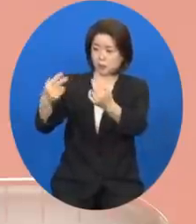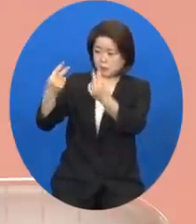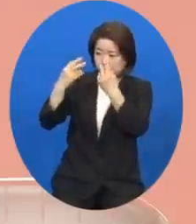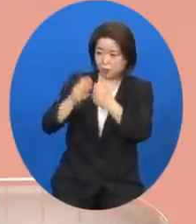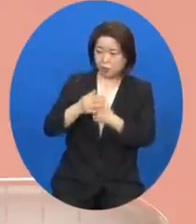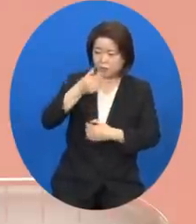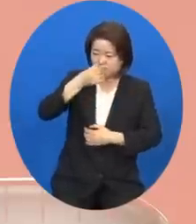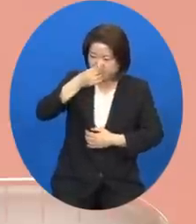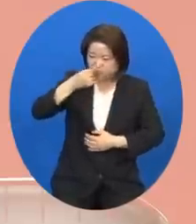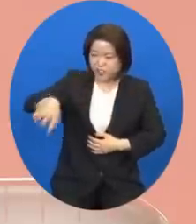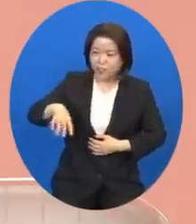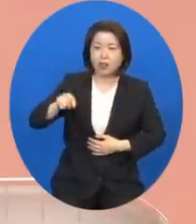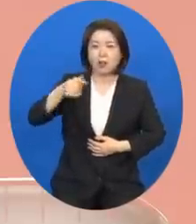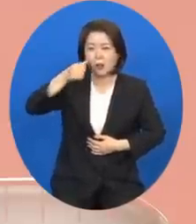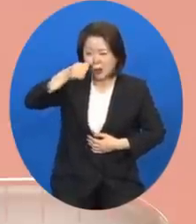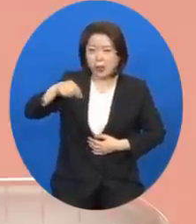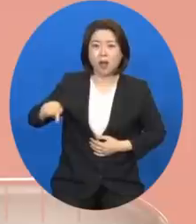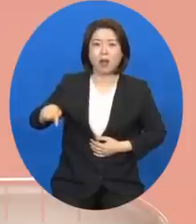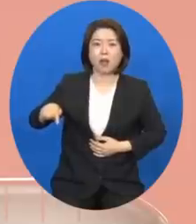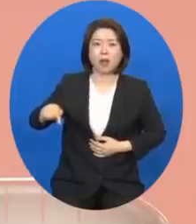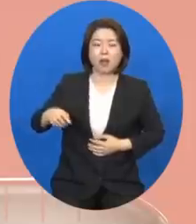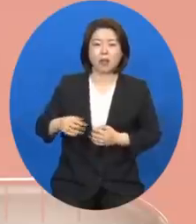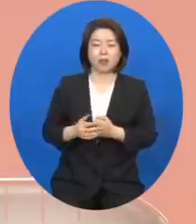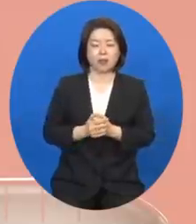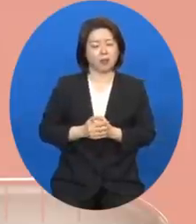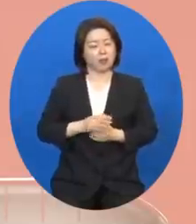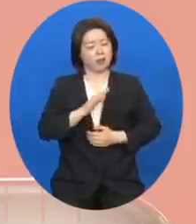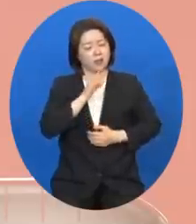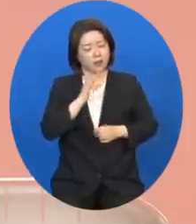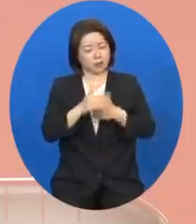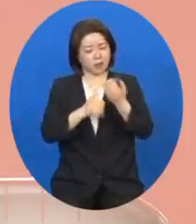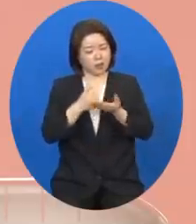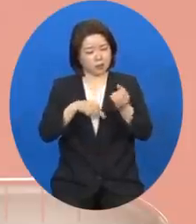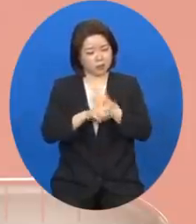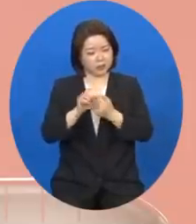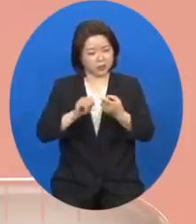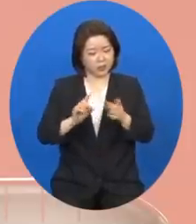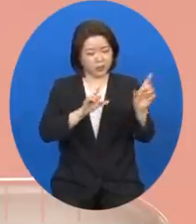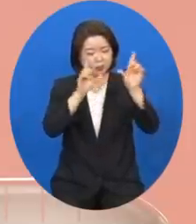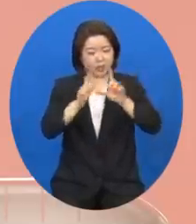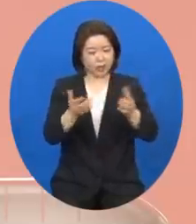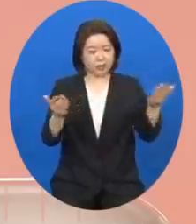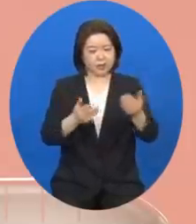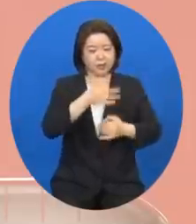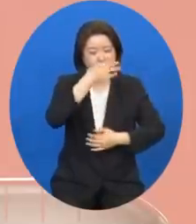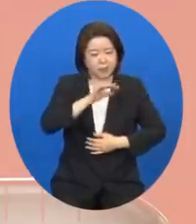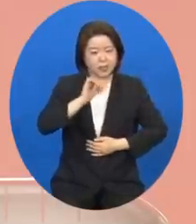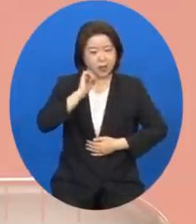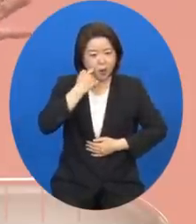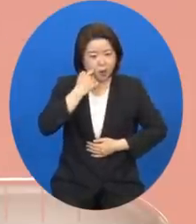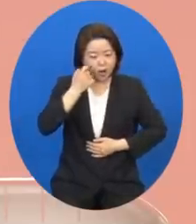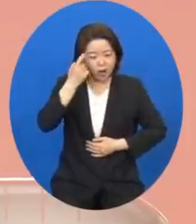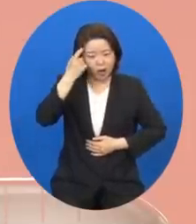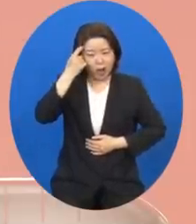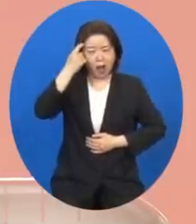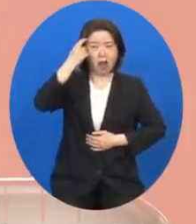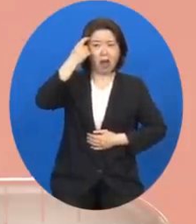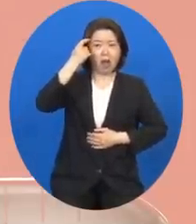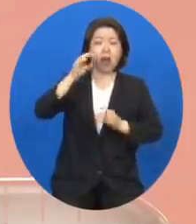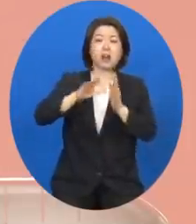무시하고 정말 하나님의 뜻대로 사는 일이 참 힘들다, 어렵다 이런 느낌이 들 때가